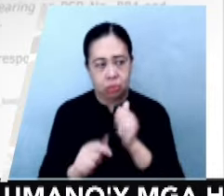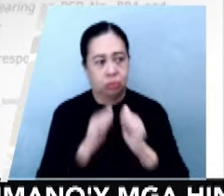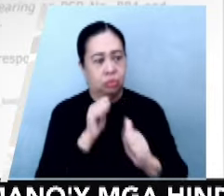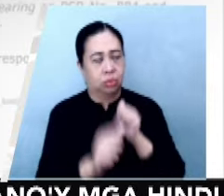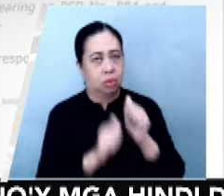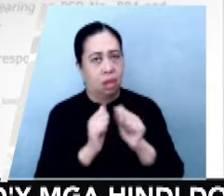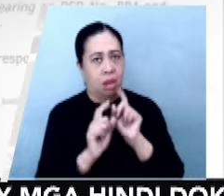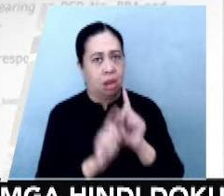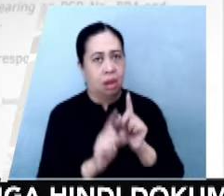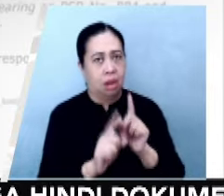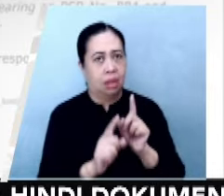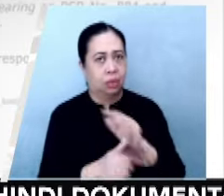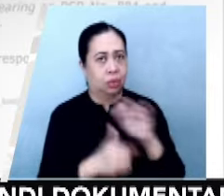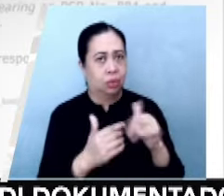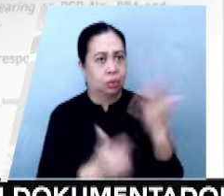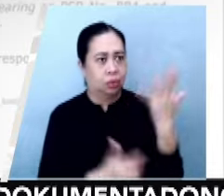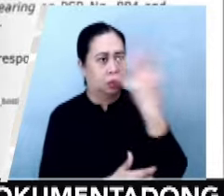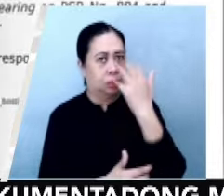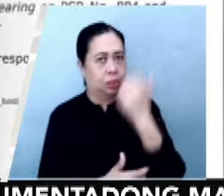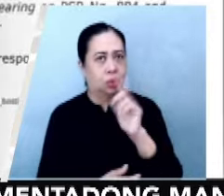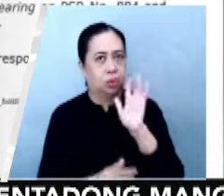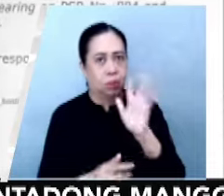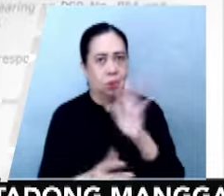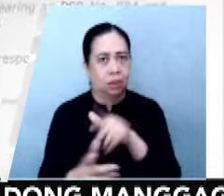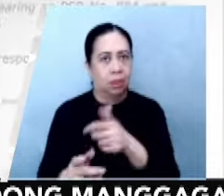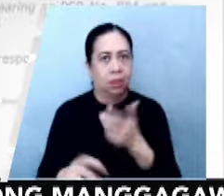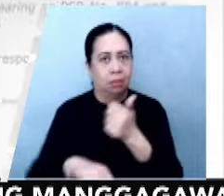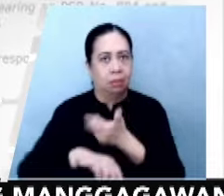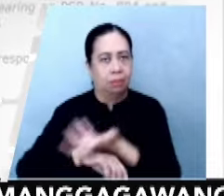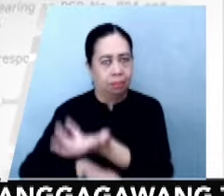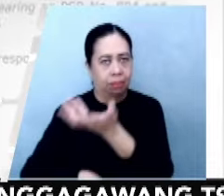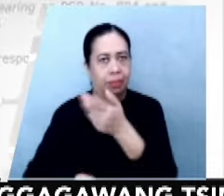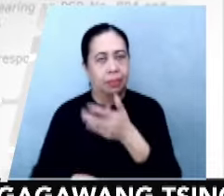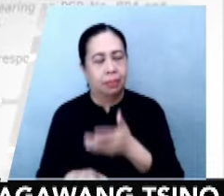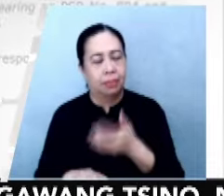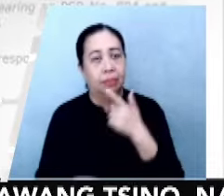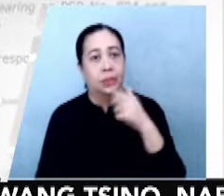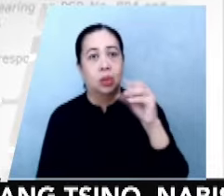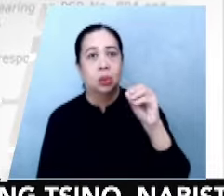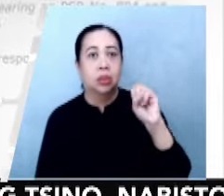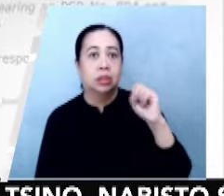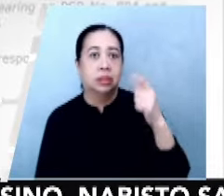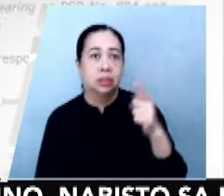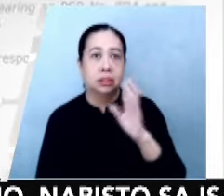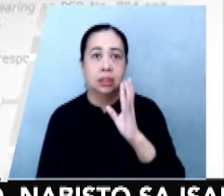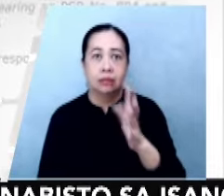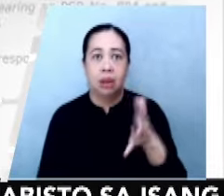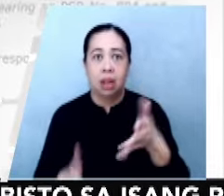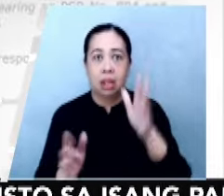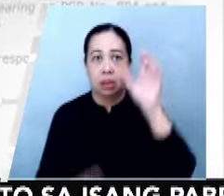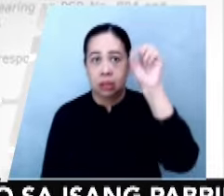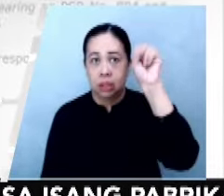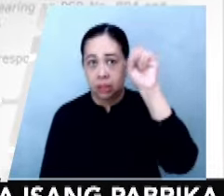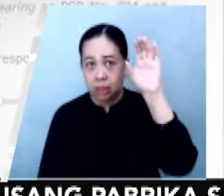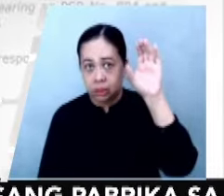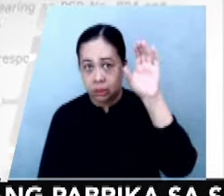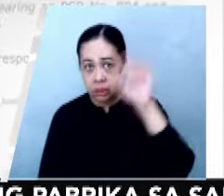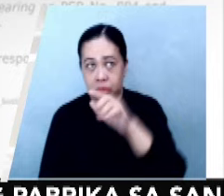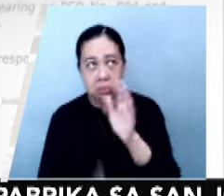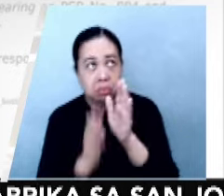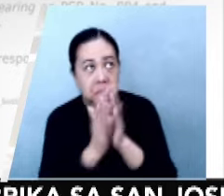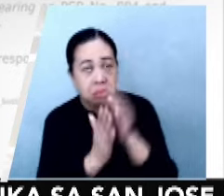ang mga tanong na ikakapahamak niya. Sabi pa ng OSG, kung papayagan daw ng Korte Suprema ang hiling ni